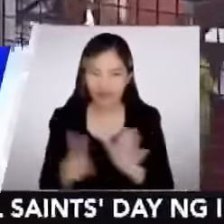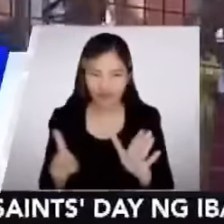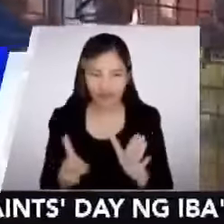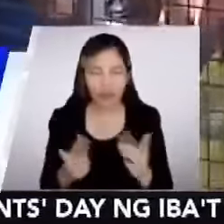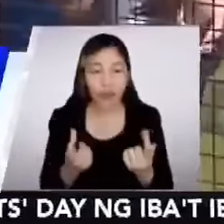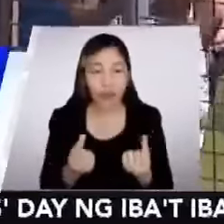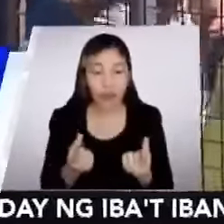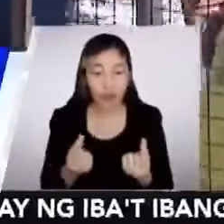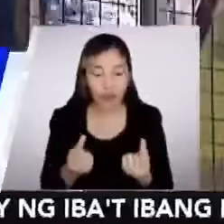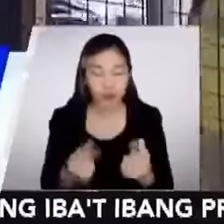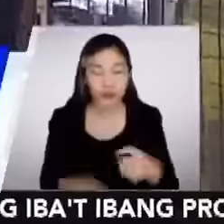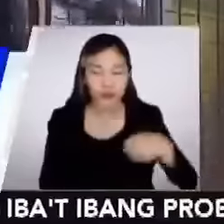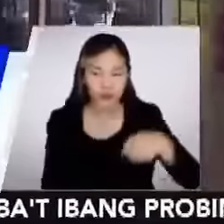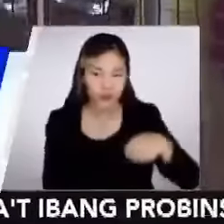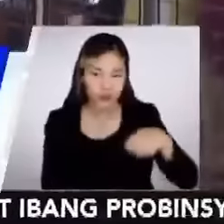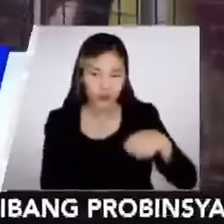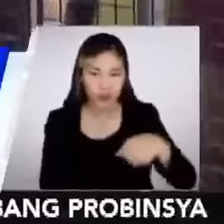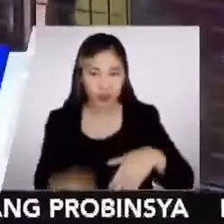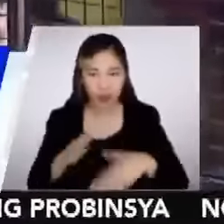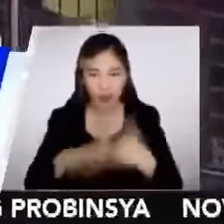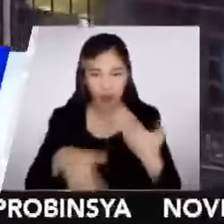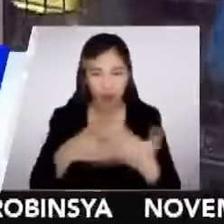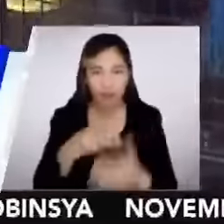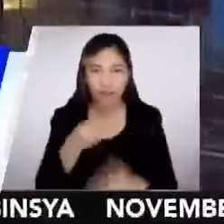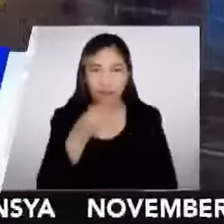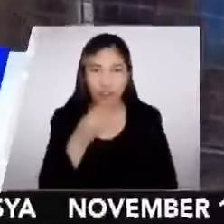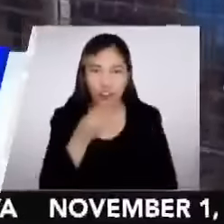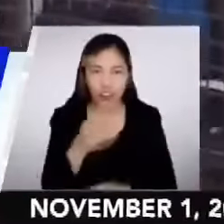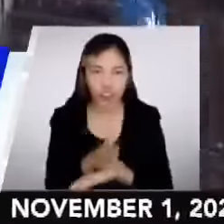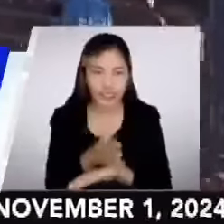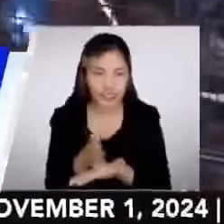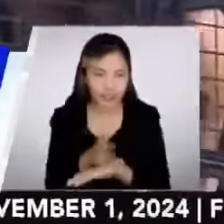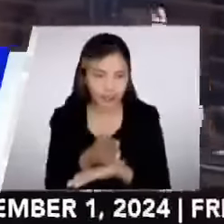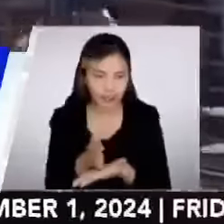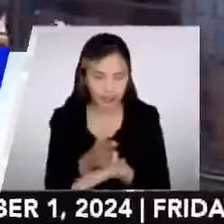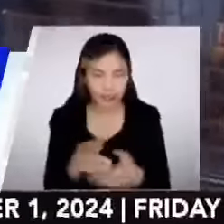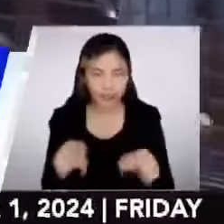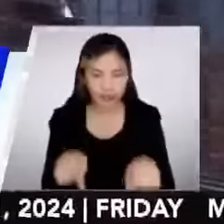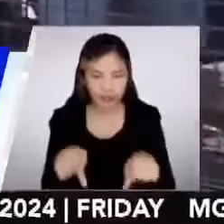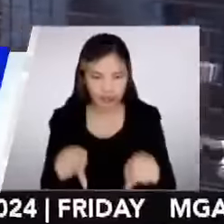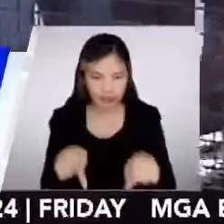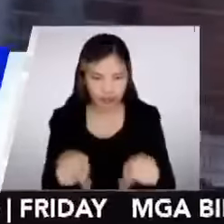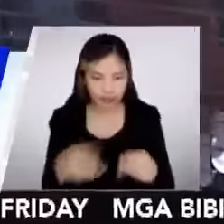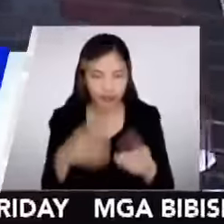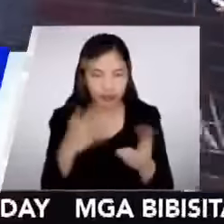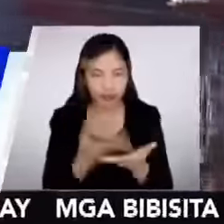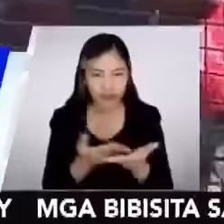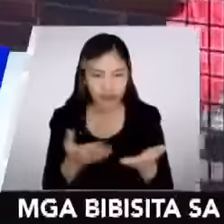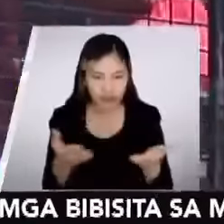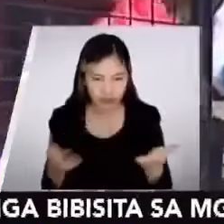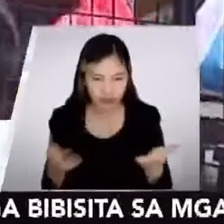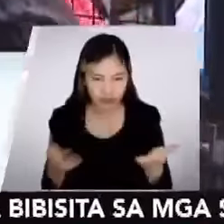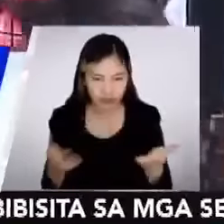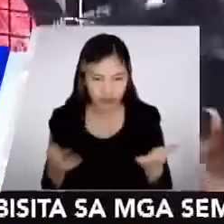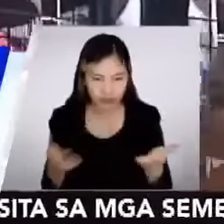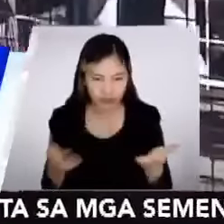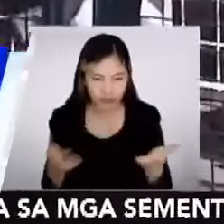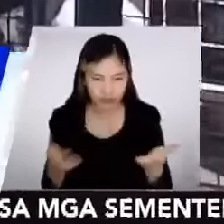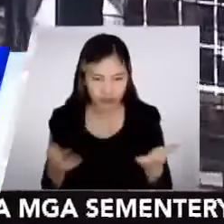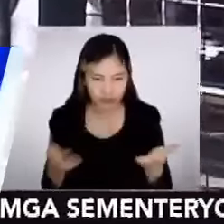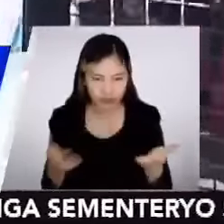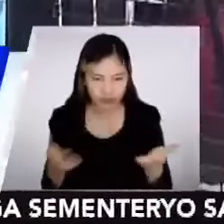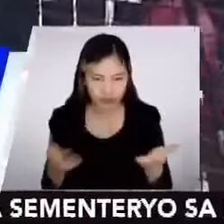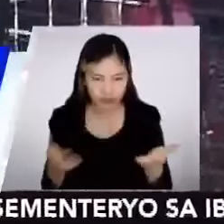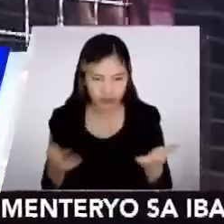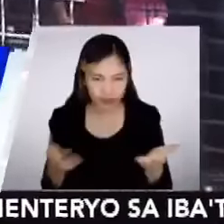pagkain kanilang pagsasaluhan, pati na yung mga gamit na kailang kakailanganin. Aktibo, Rafi, ang Red Cross, ang LGU pati